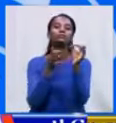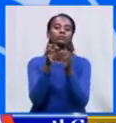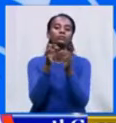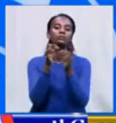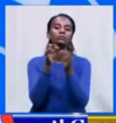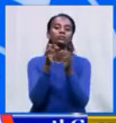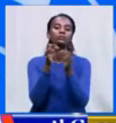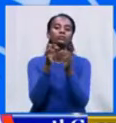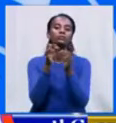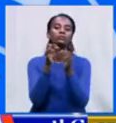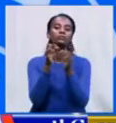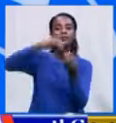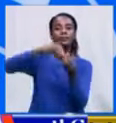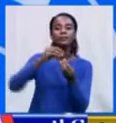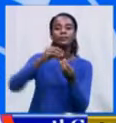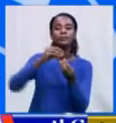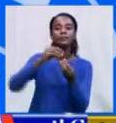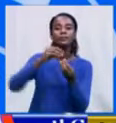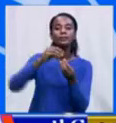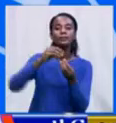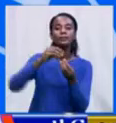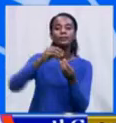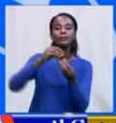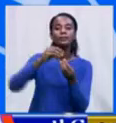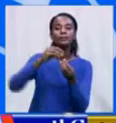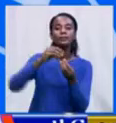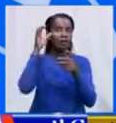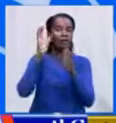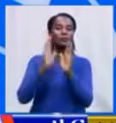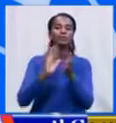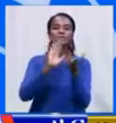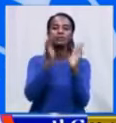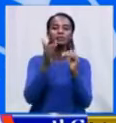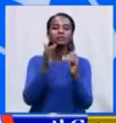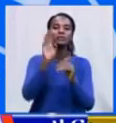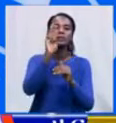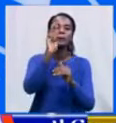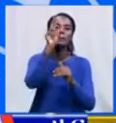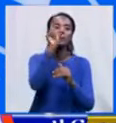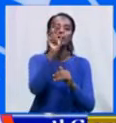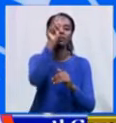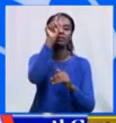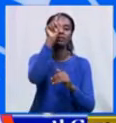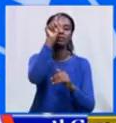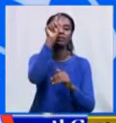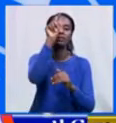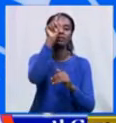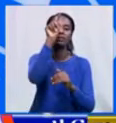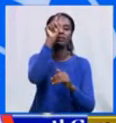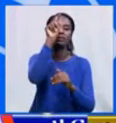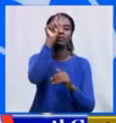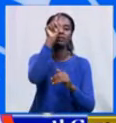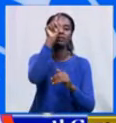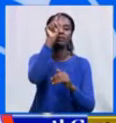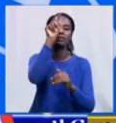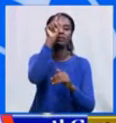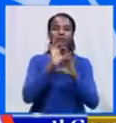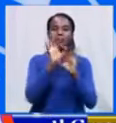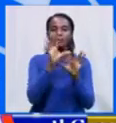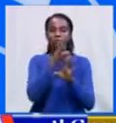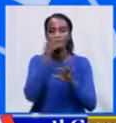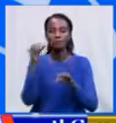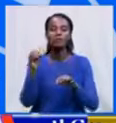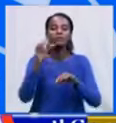የተገለጸው። በተጨማሪም ሶስተኛው ግለሰብ ከቻይና ቪ ሲሆን በሰበታ ነዋሪ መሆኑ የጉዞ ታሪክ እንደሌለውና በበሽታው ከተያዘ